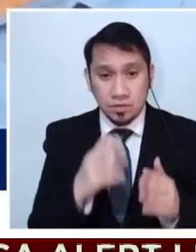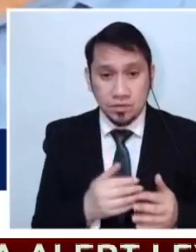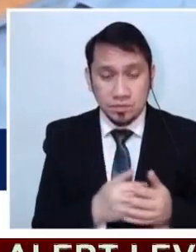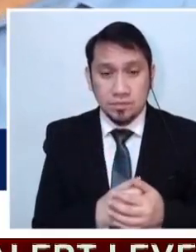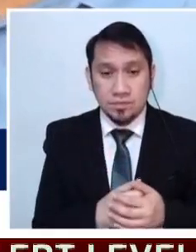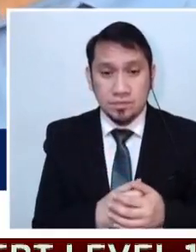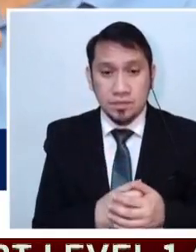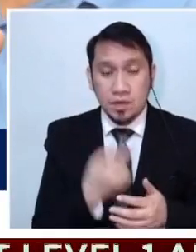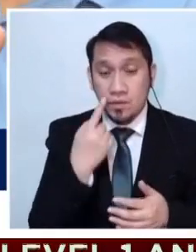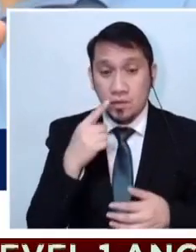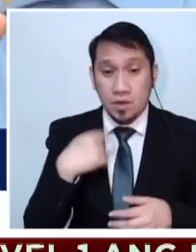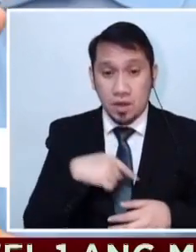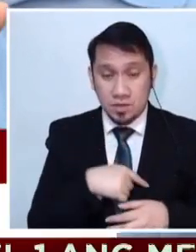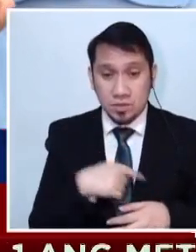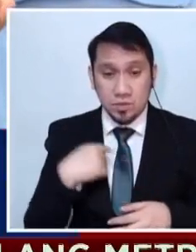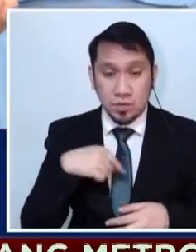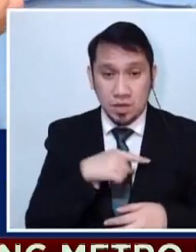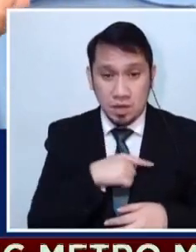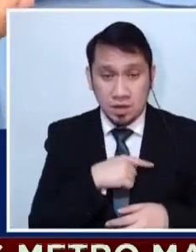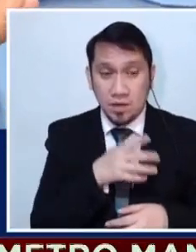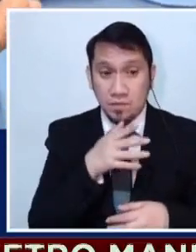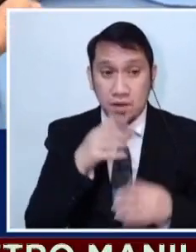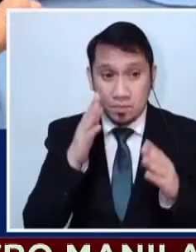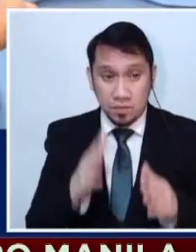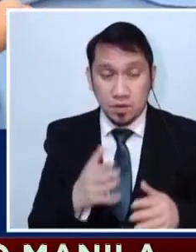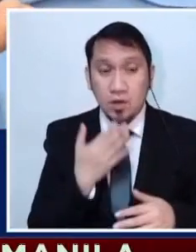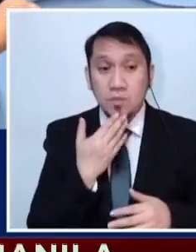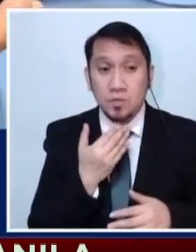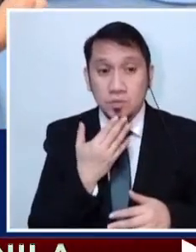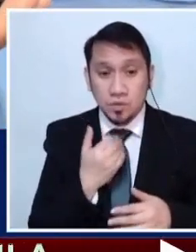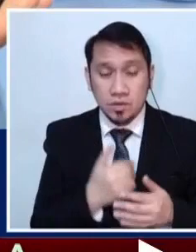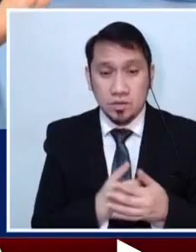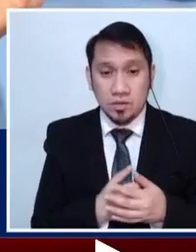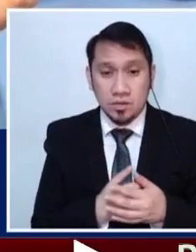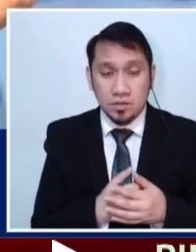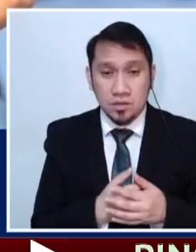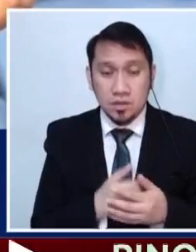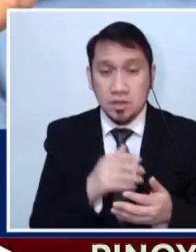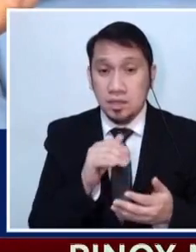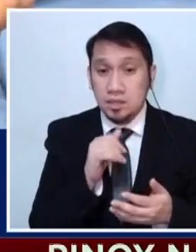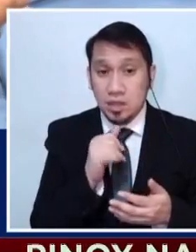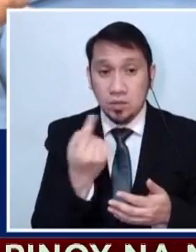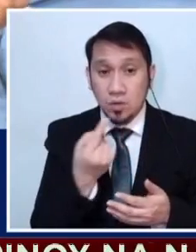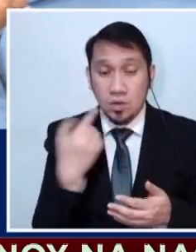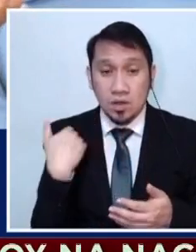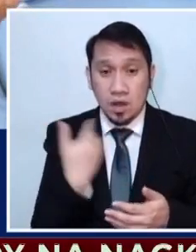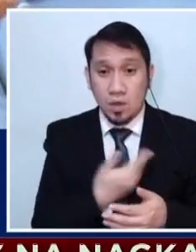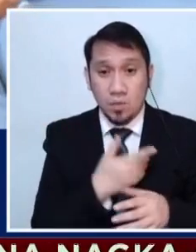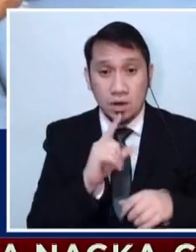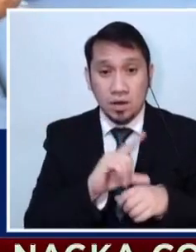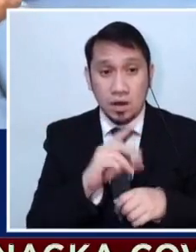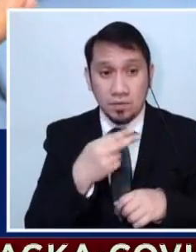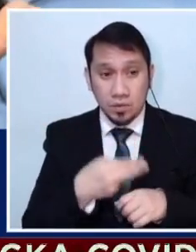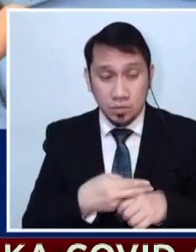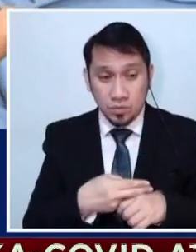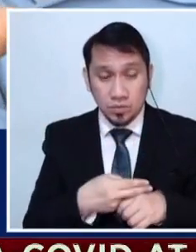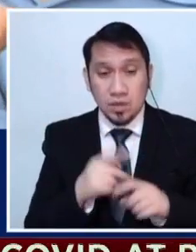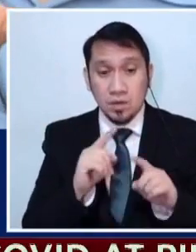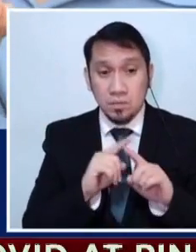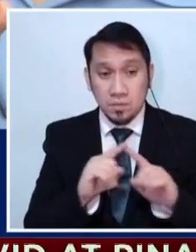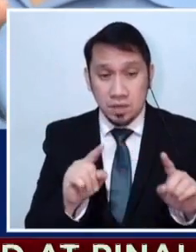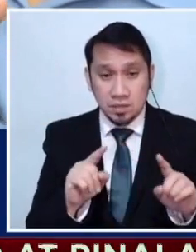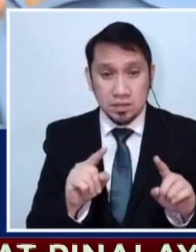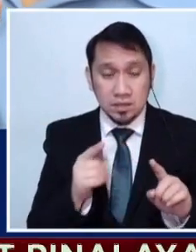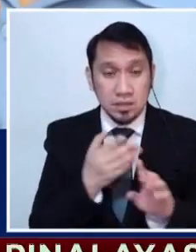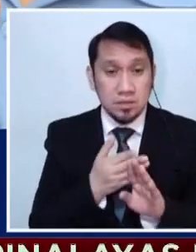very important for us because that is not only our livelihood, but it is right now, previous years it